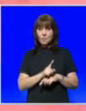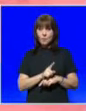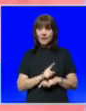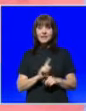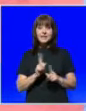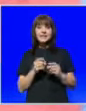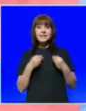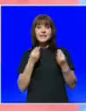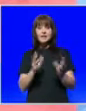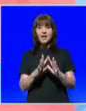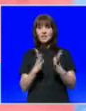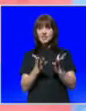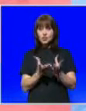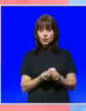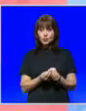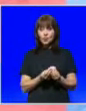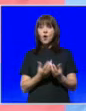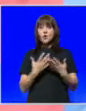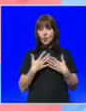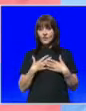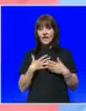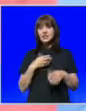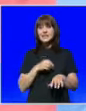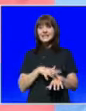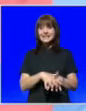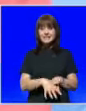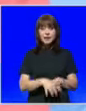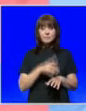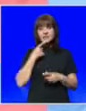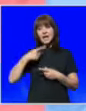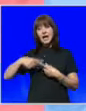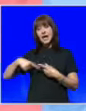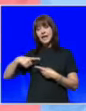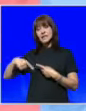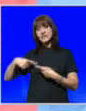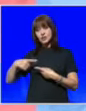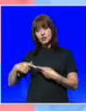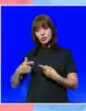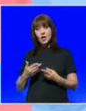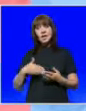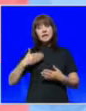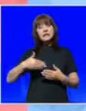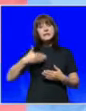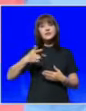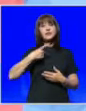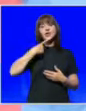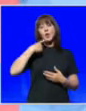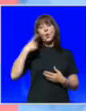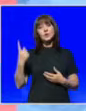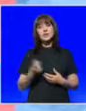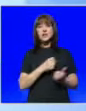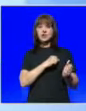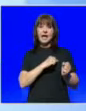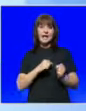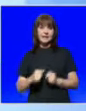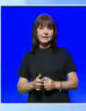даде всичко от страна на образователната система за развитието и то личностното развитие на детето, следващите години ще бъде вече късно.